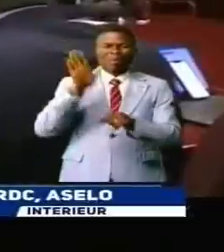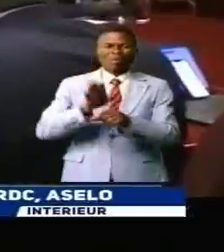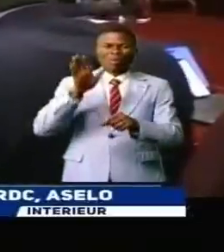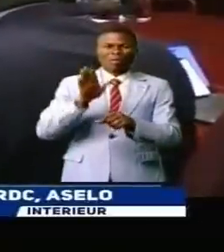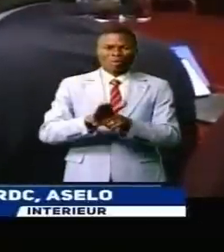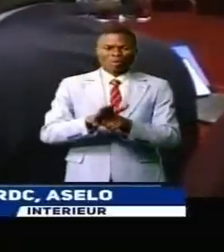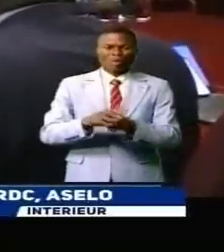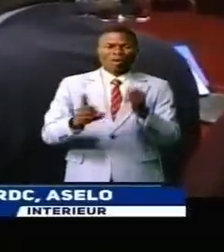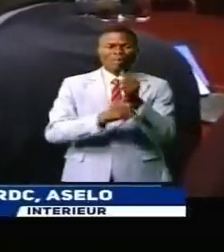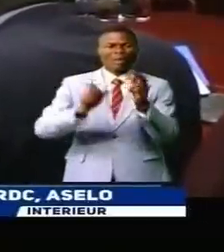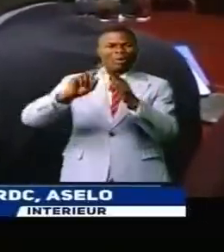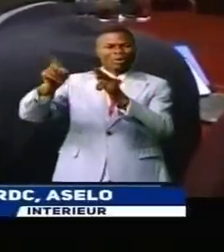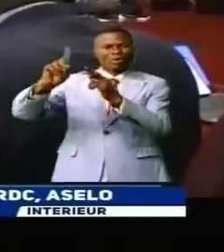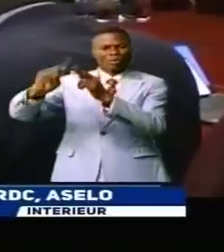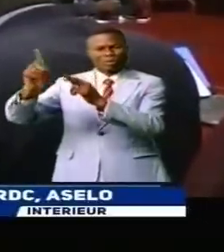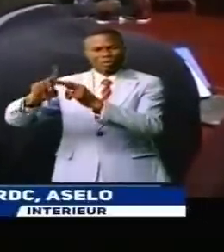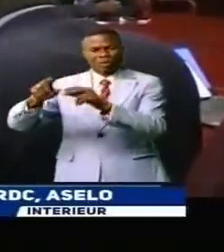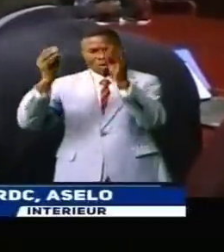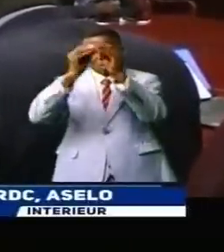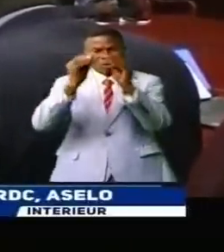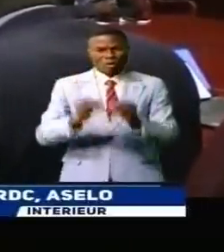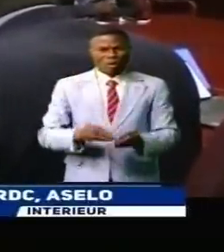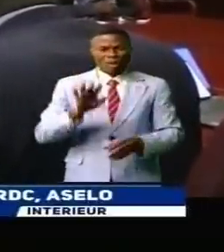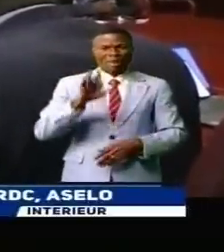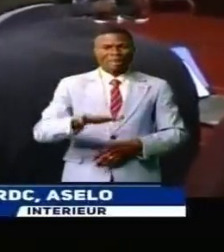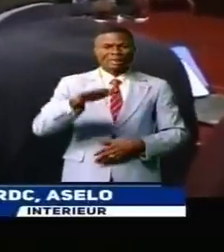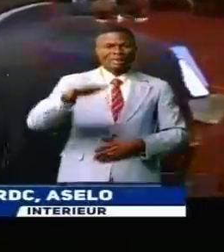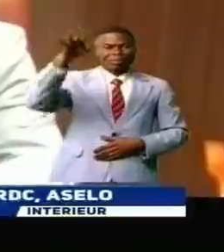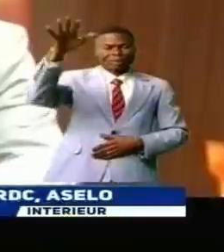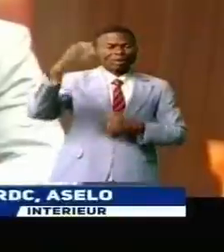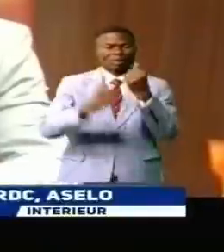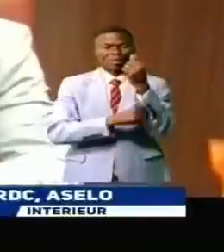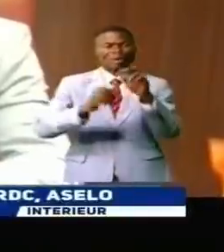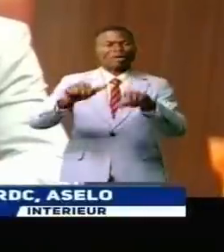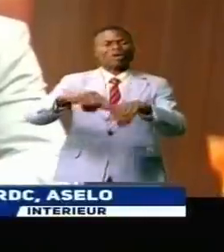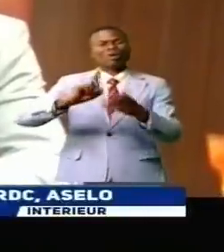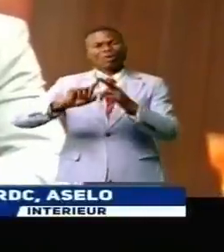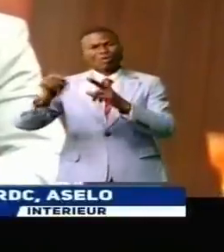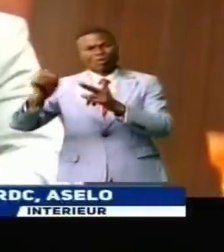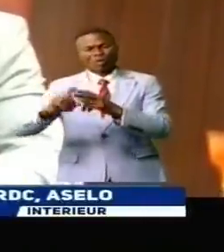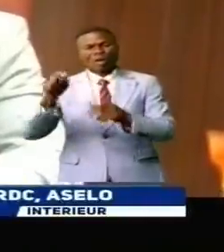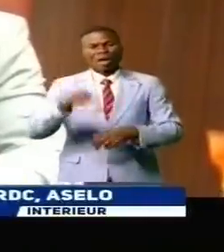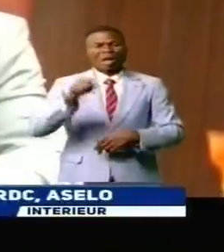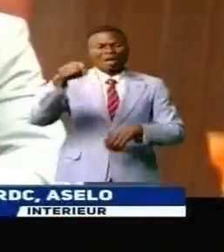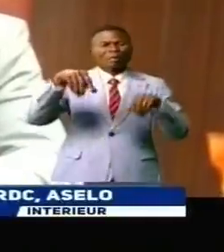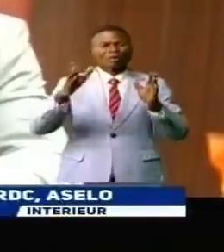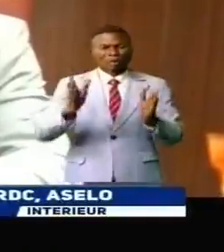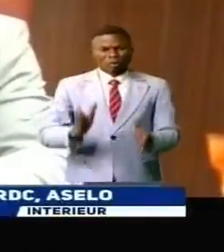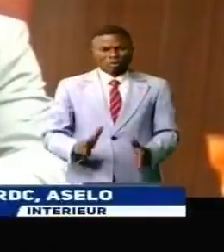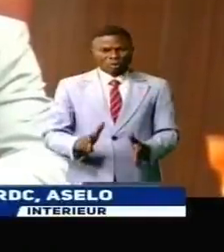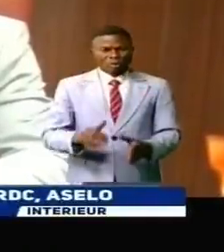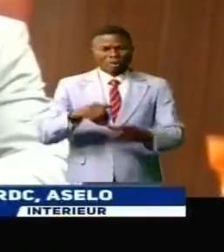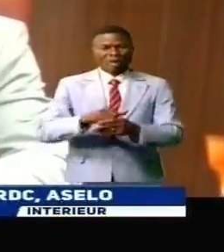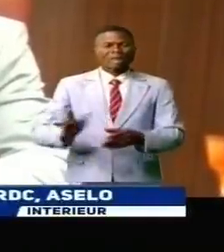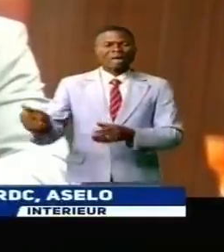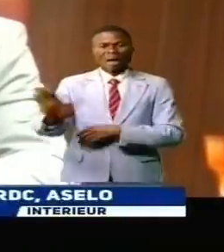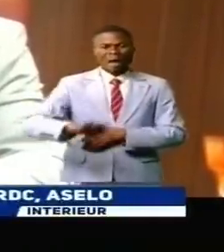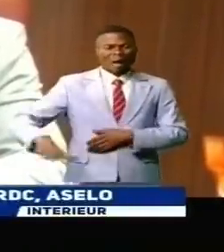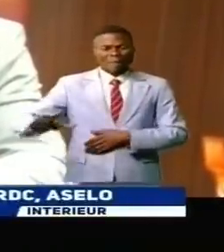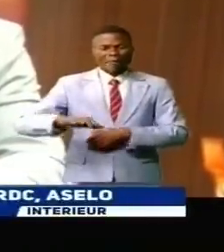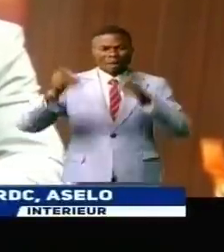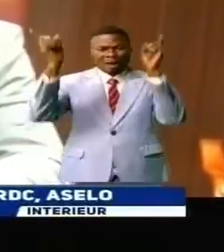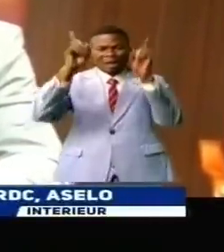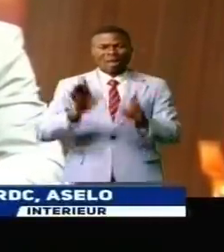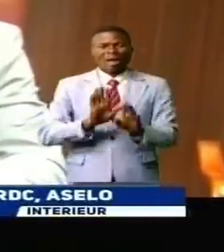de déplacement, compte en ce jour plus de 5 millions de déplacés internes et 1 million de Congolais, dont les pays africains qui attendent